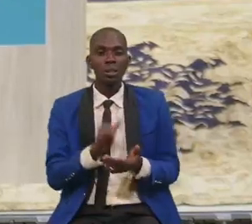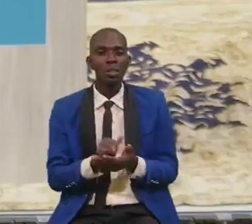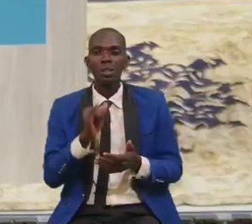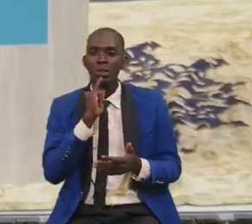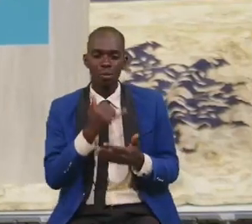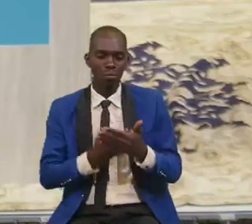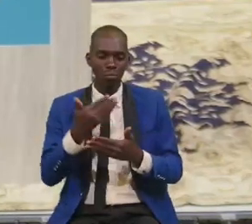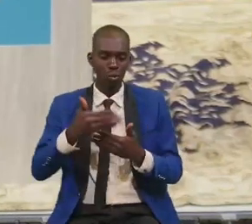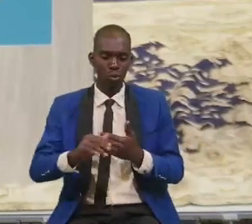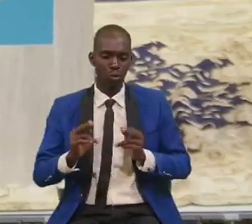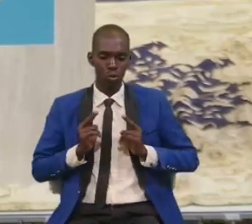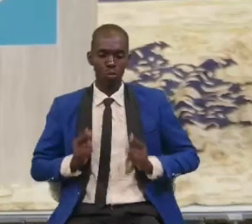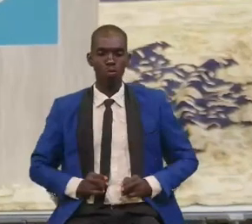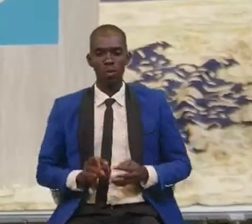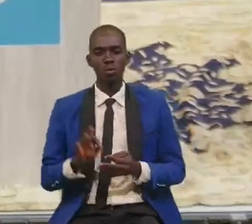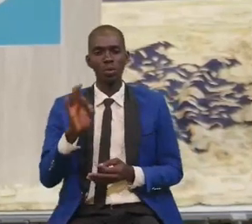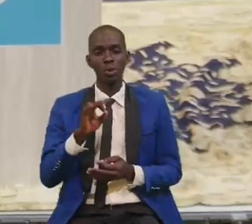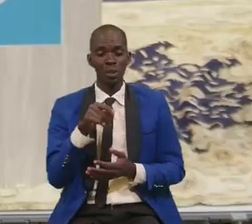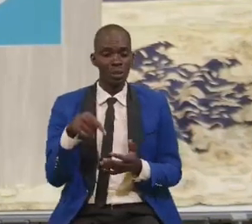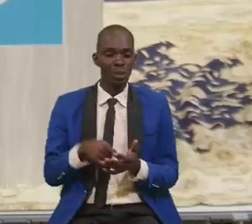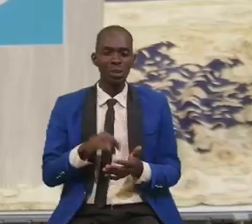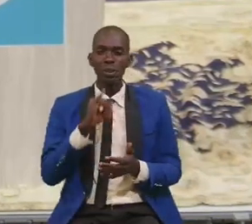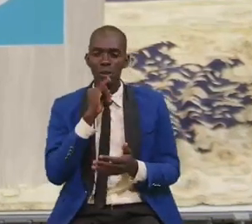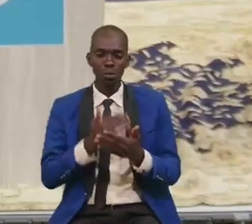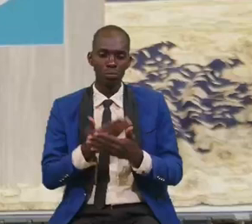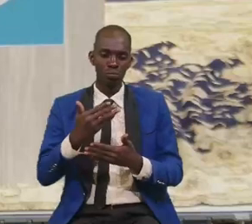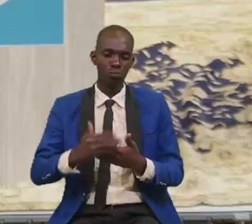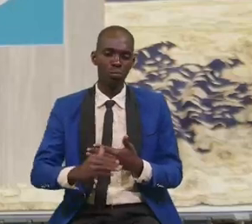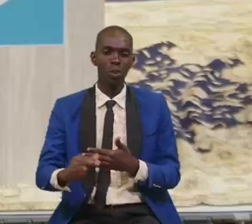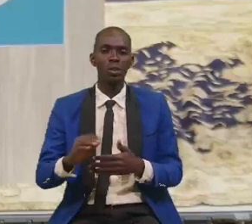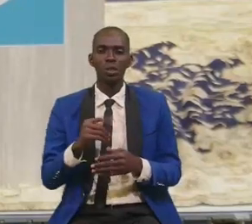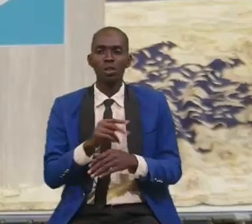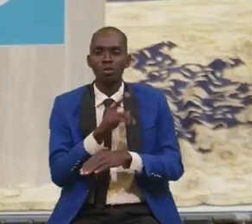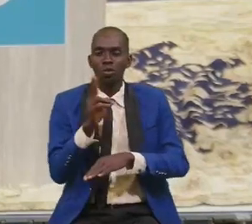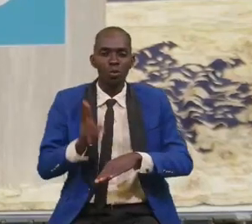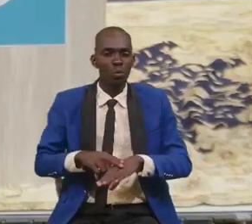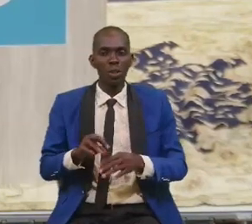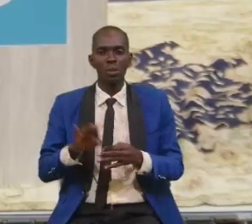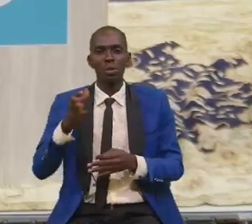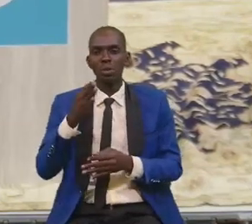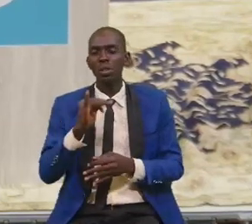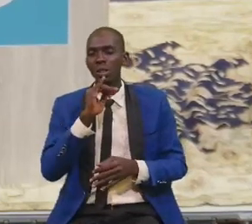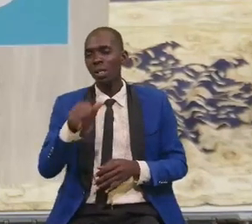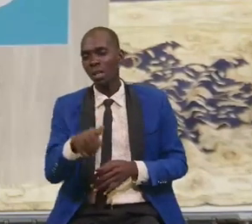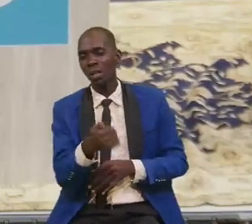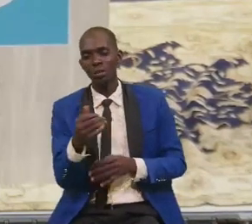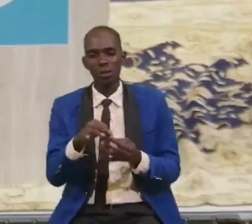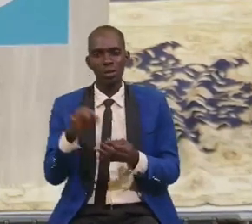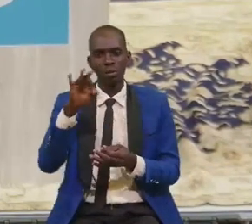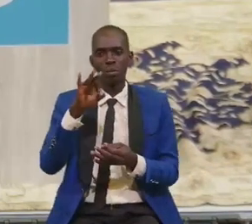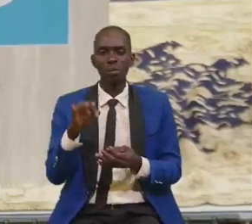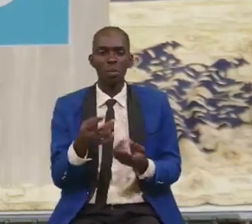de son esprit humain. Cela dépasse son esprit normal. Il y a un autre esprit venant